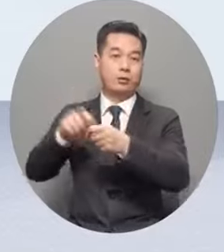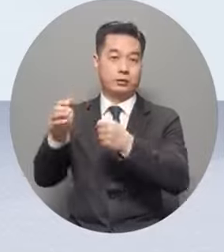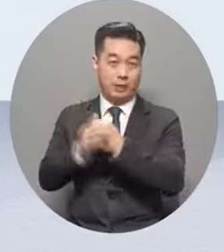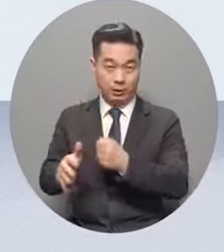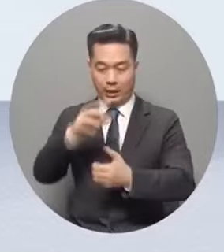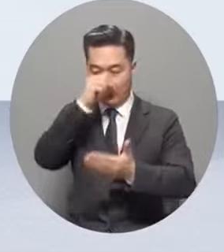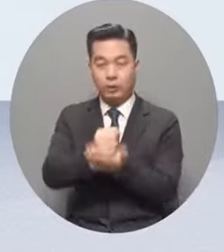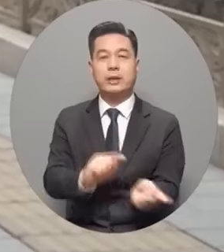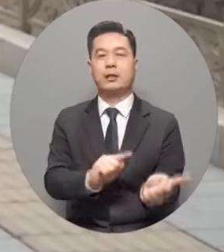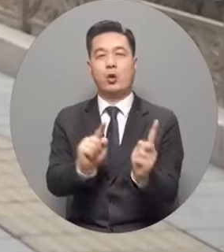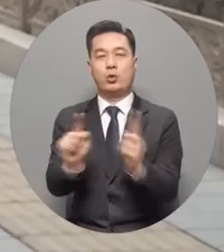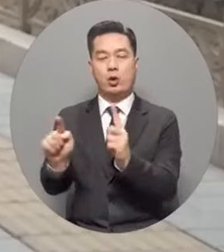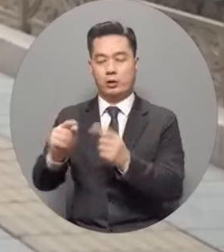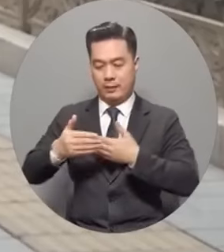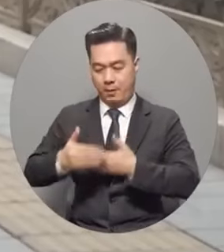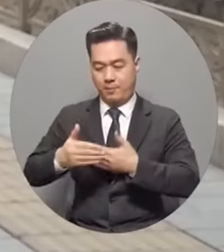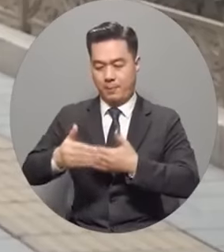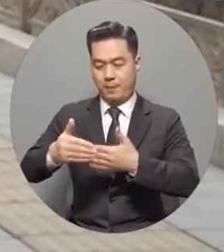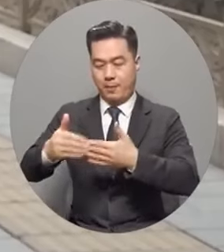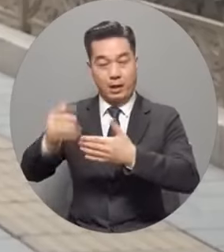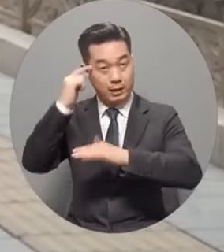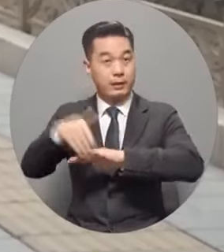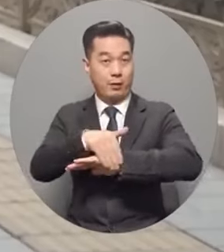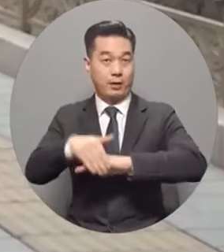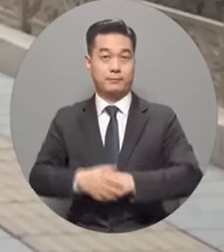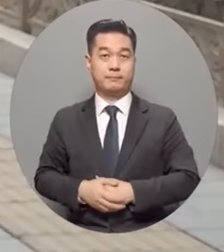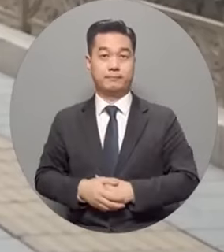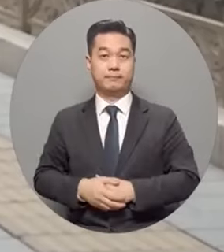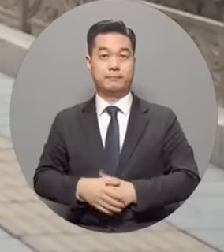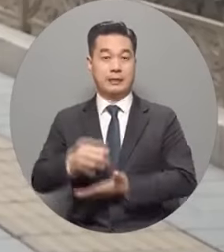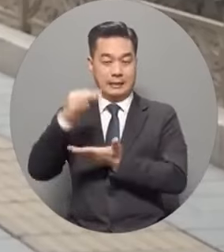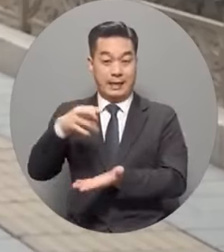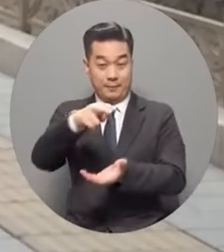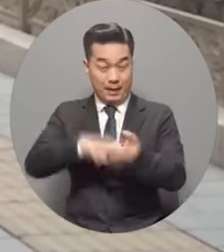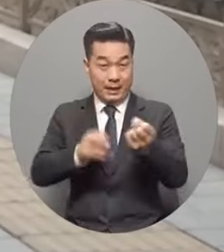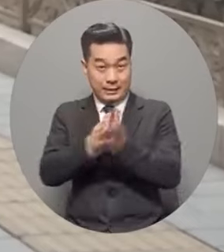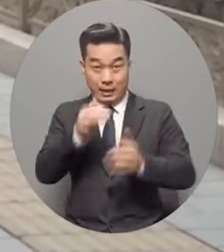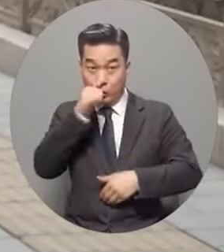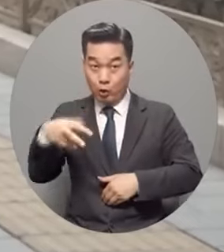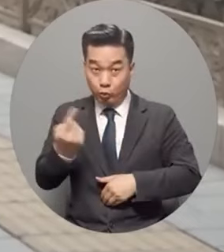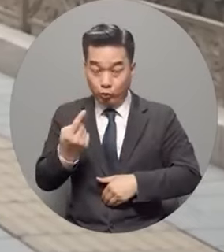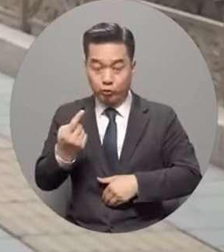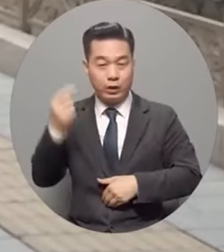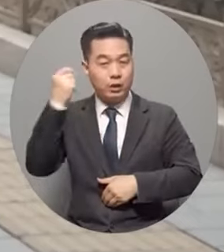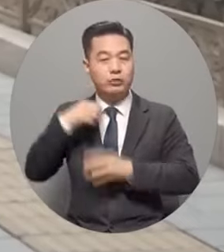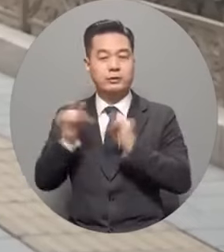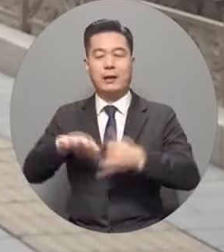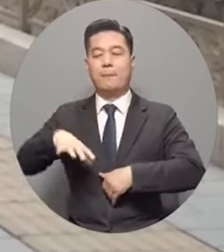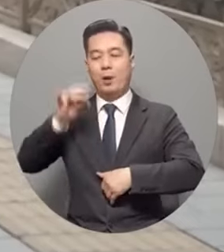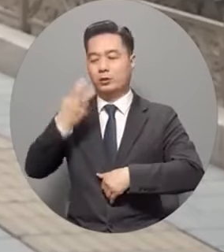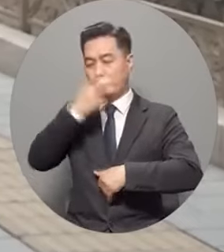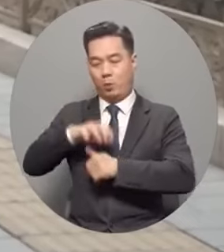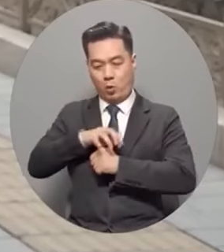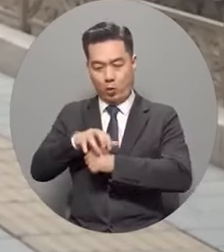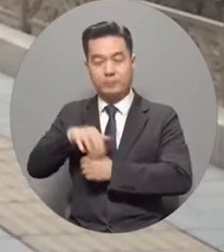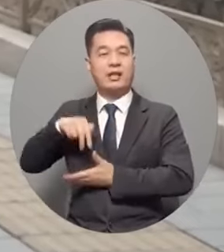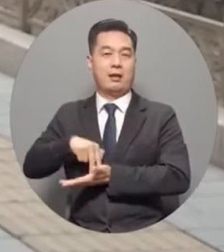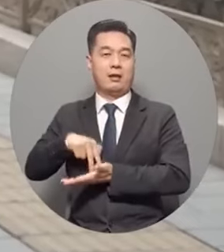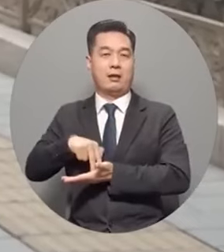것이라고 밝혔습니다. 자산 매각에 돌입해도 중국 당국은 국내 채권자를 우선 보호한다는 입장인 것으로